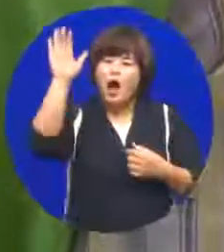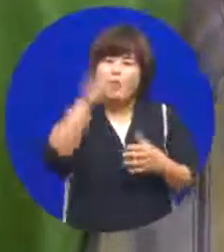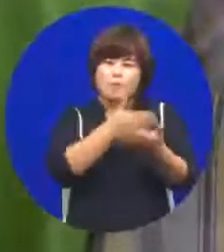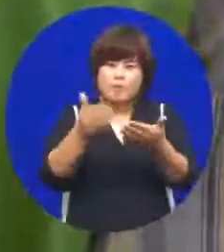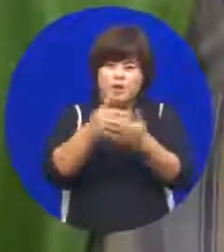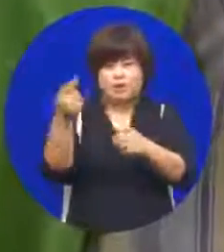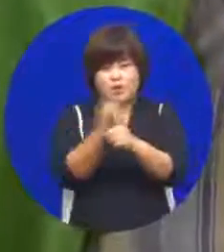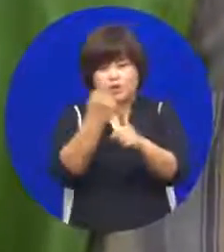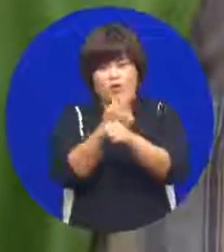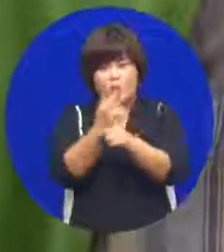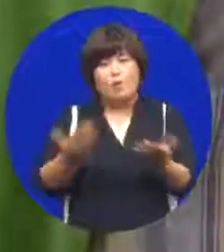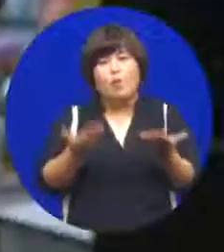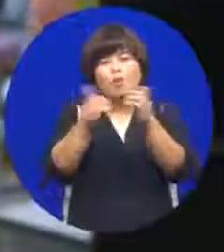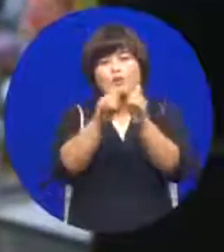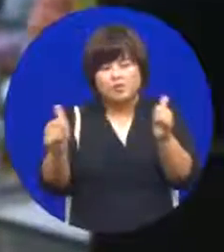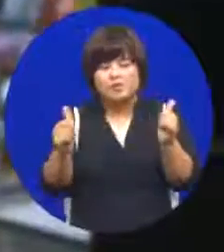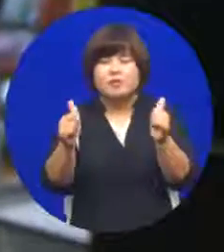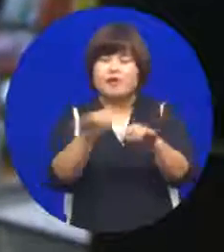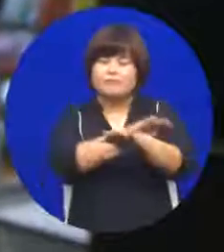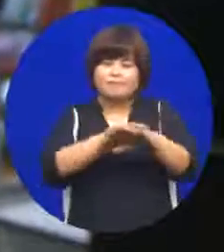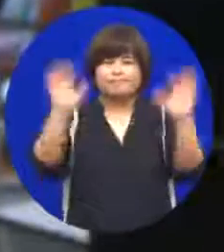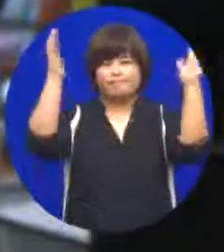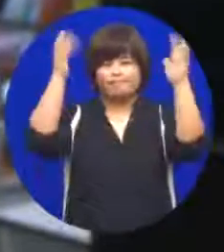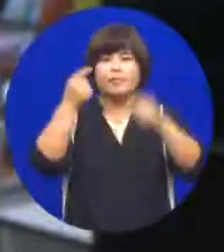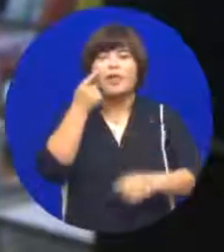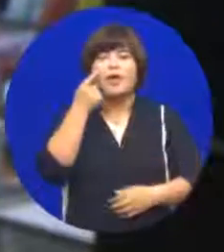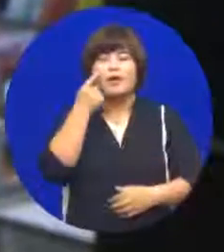앞으로도 용인시 미술치료봉사단의 훈훈한